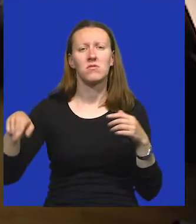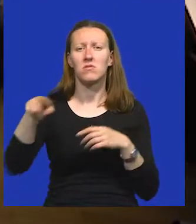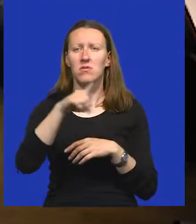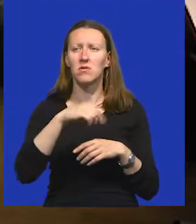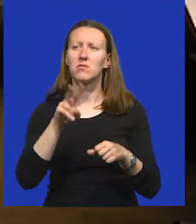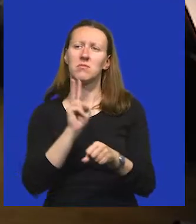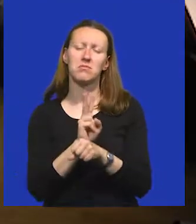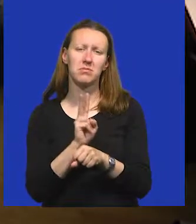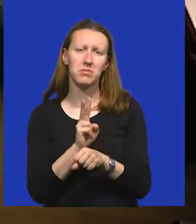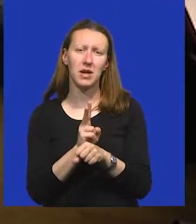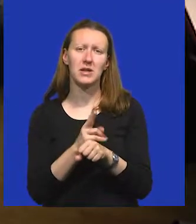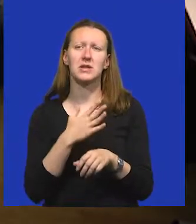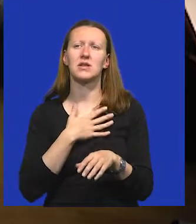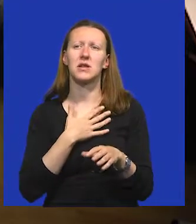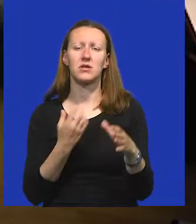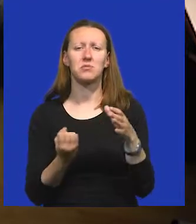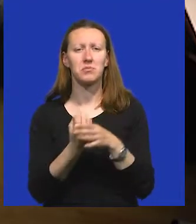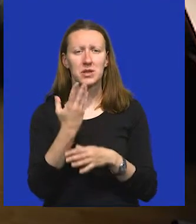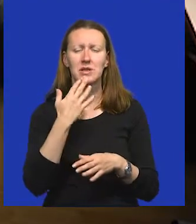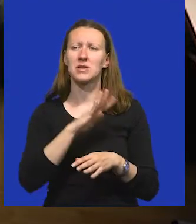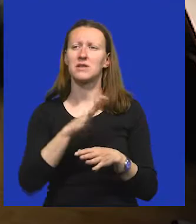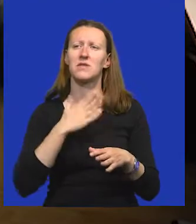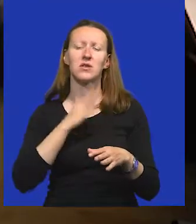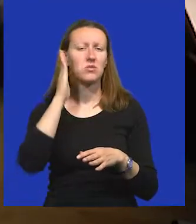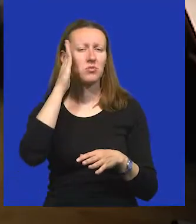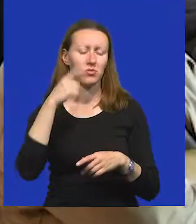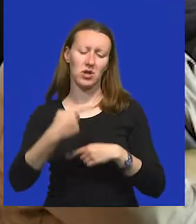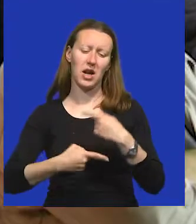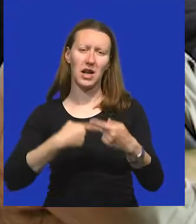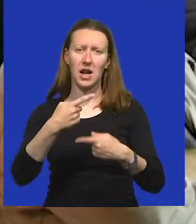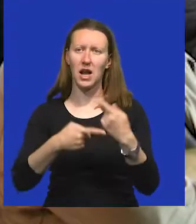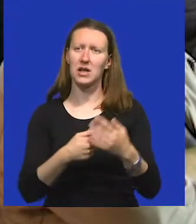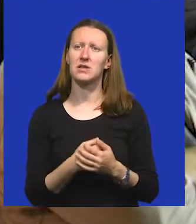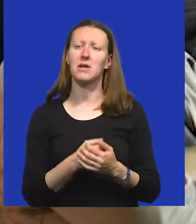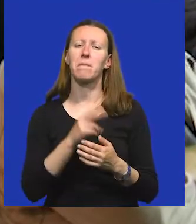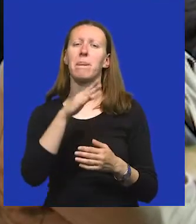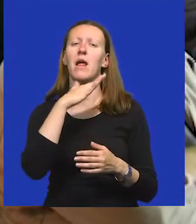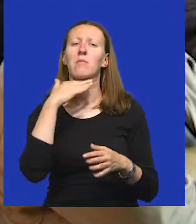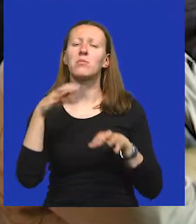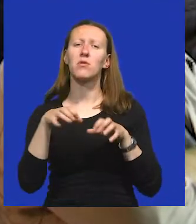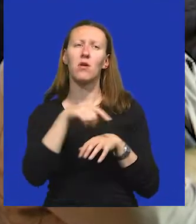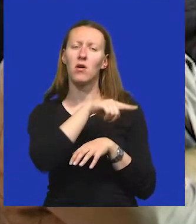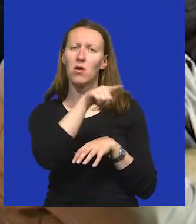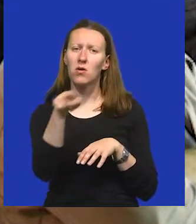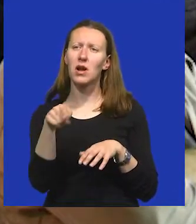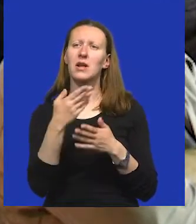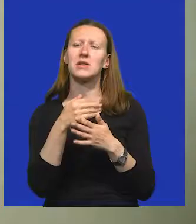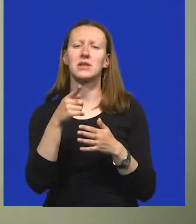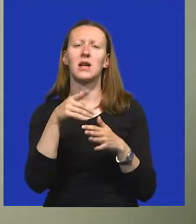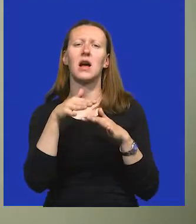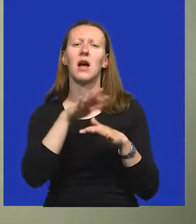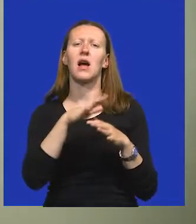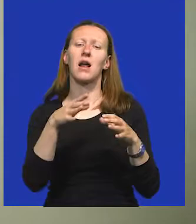dobbiamo salvaguardare il nostro ambiente per tutte le nostre future generazioni. Ci sono stati tanti laboratori, sia